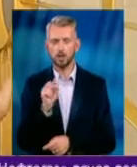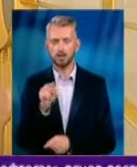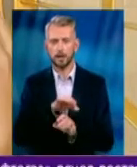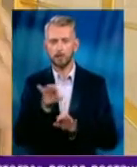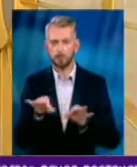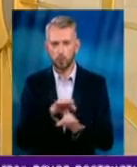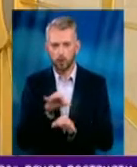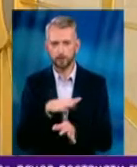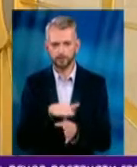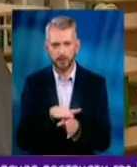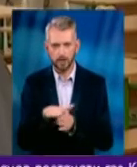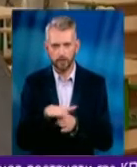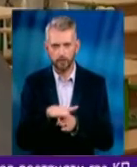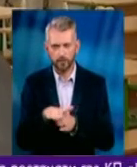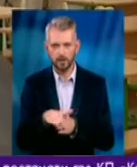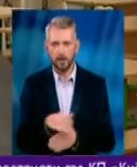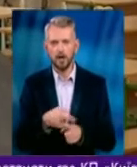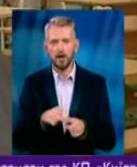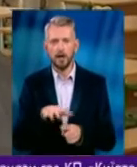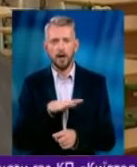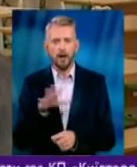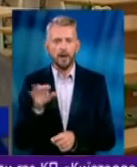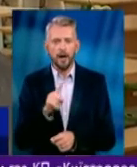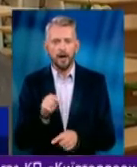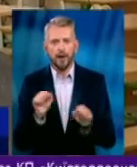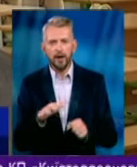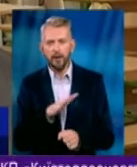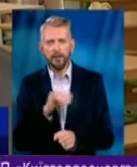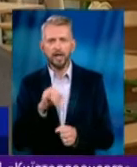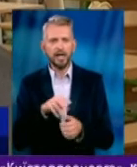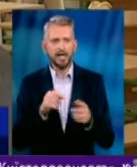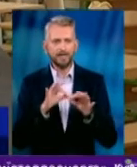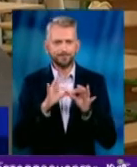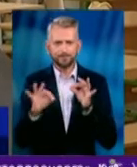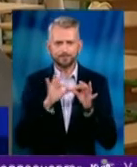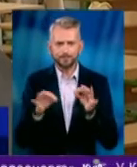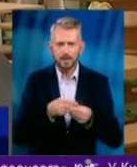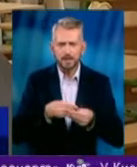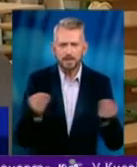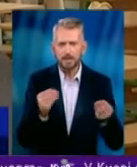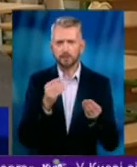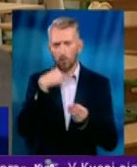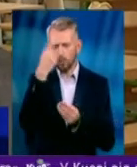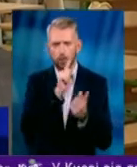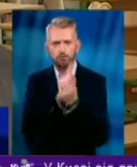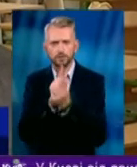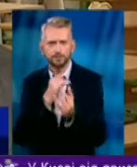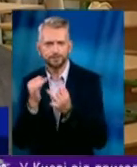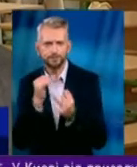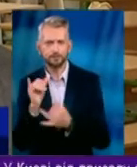проєкт реалізувався. Це було все, що тільки могло бути, і листівки, і особисті розмови,